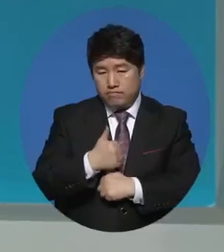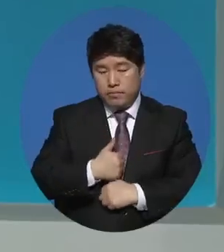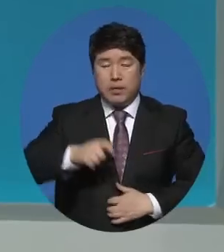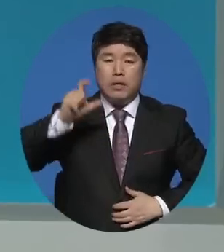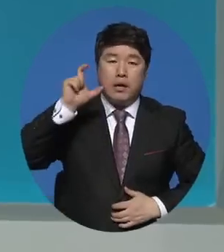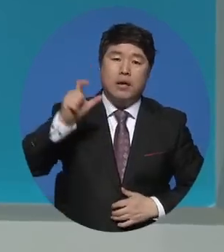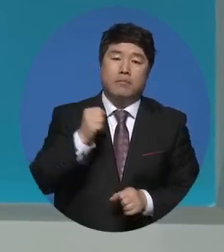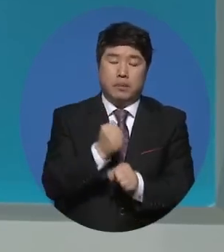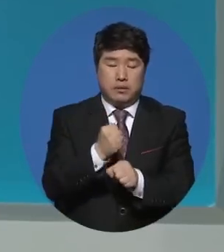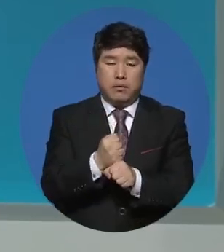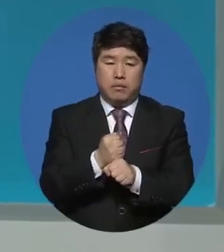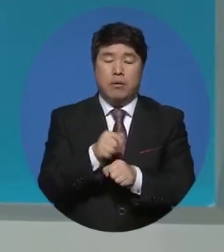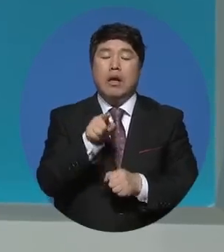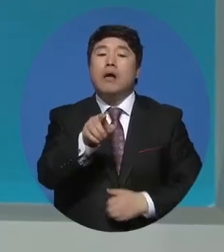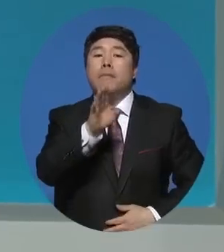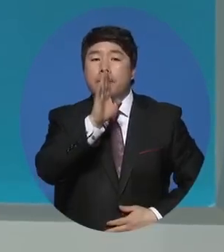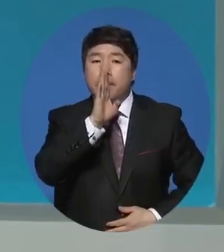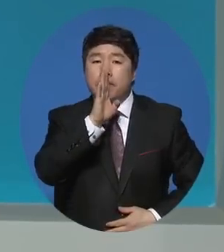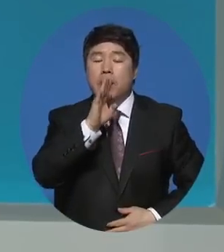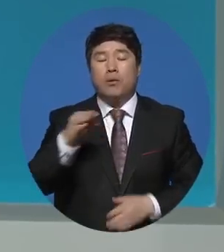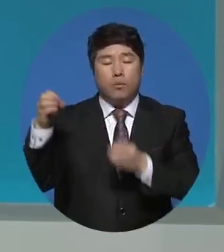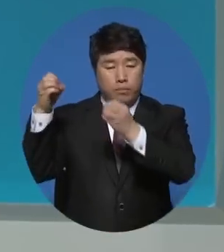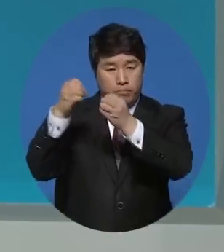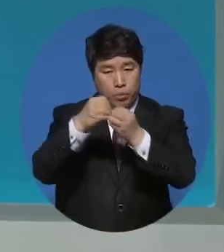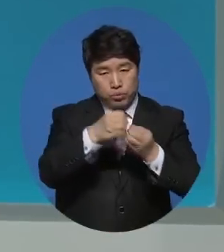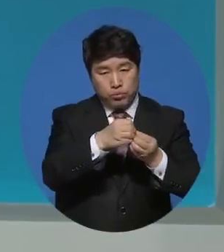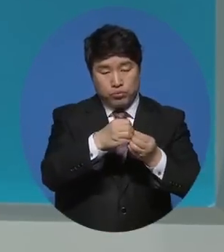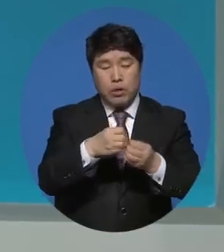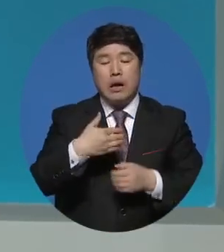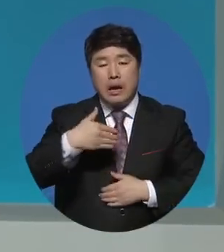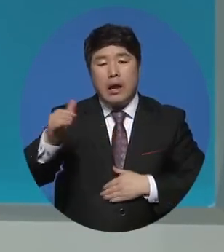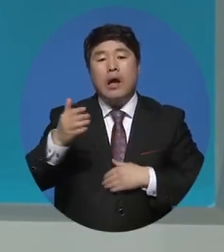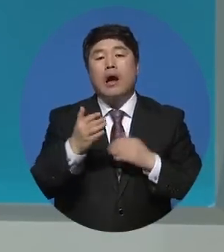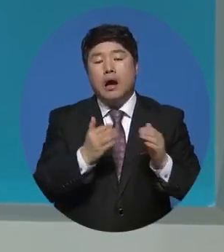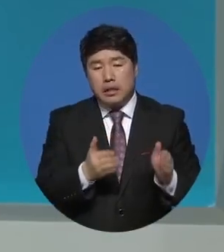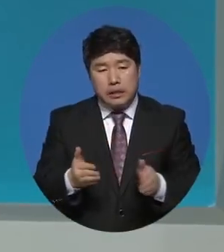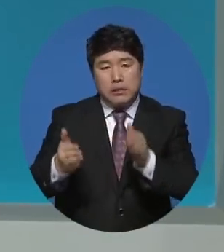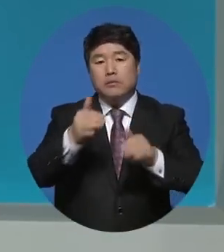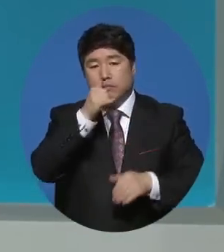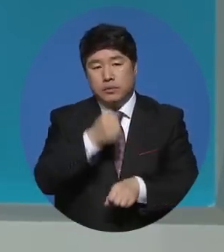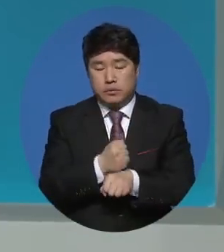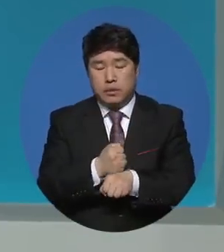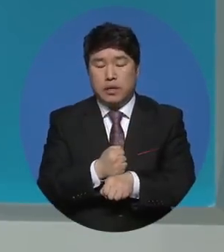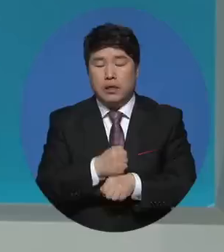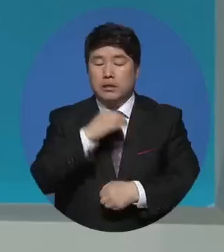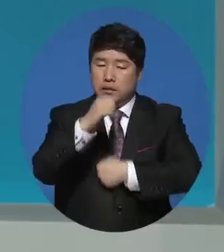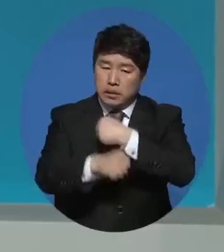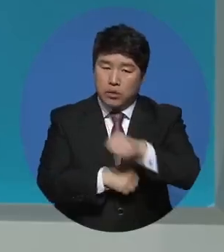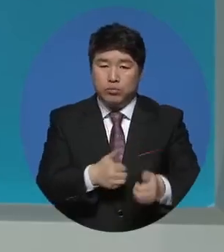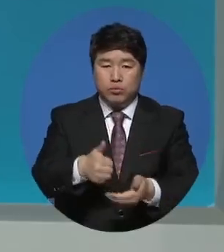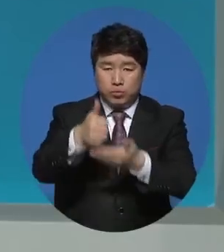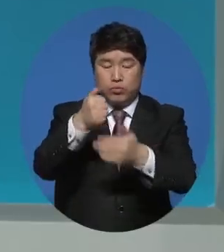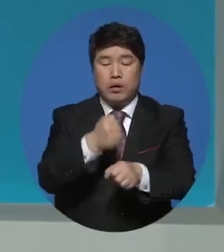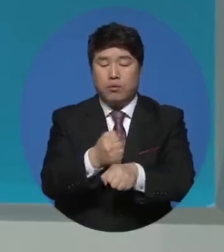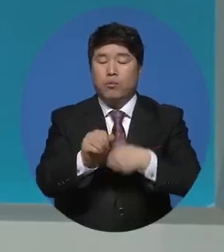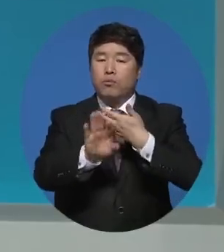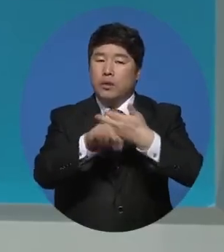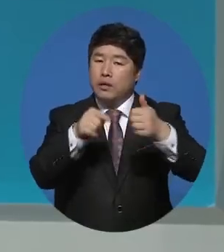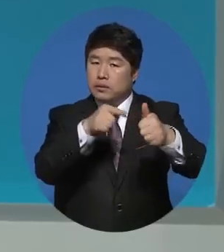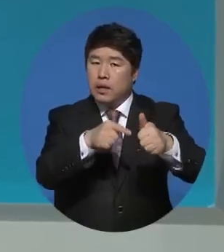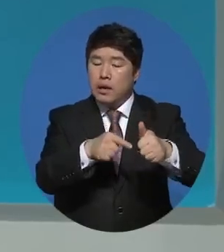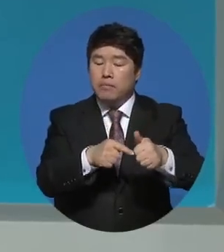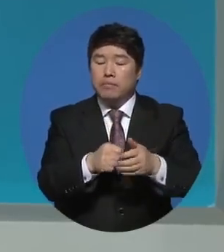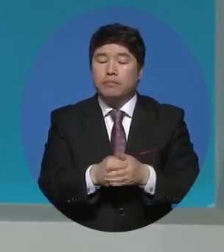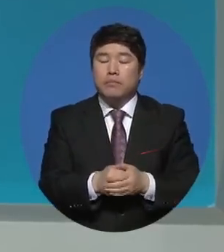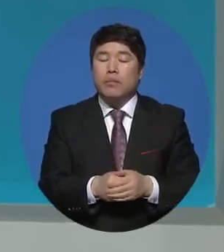만드는 것 로 보수가 가야 되는 길입니다 자유를 존중하고 상대방을 포용하고